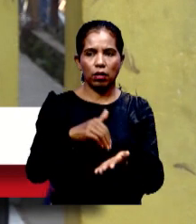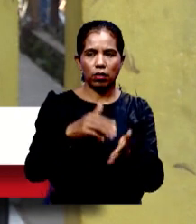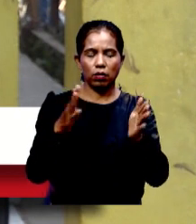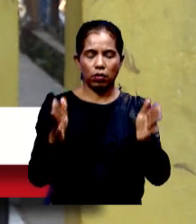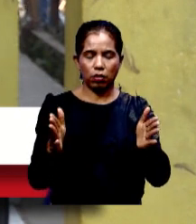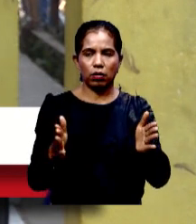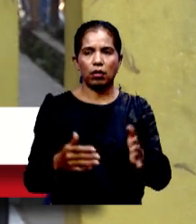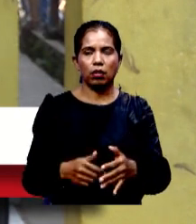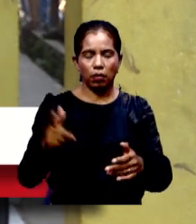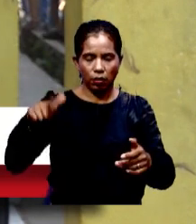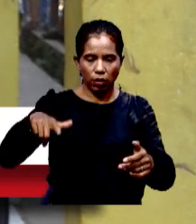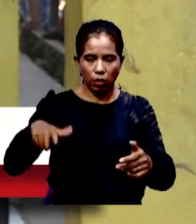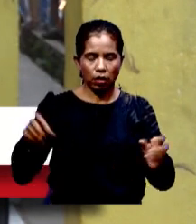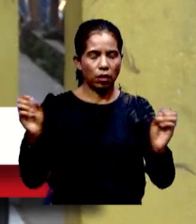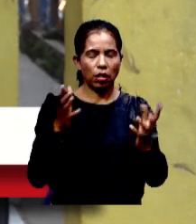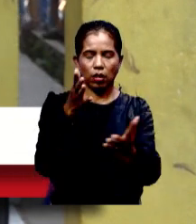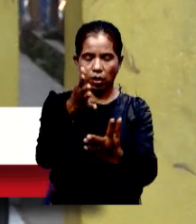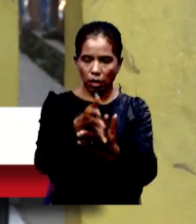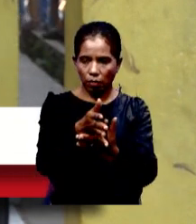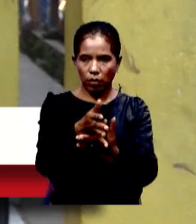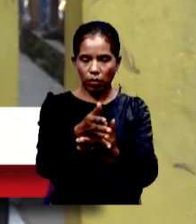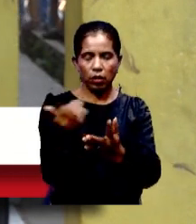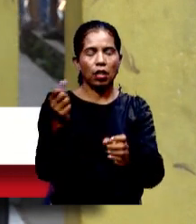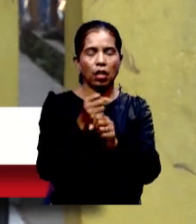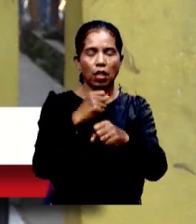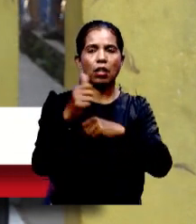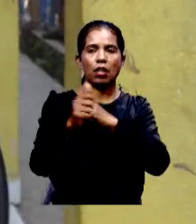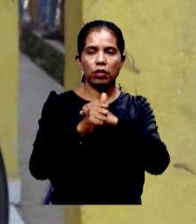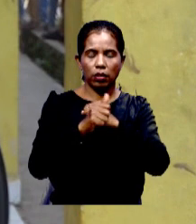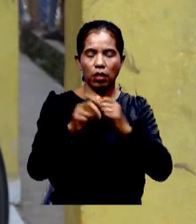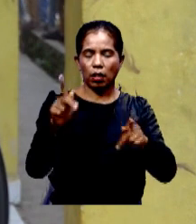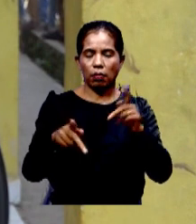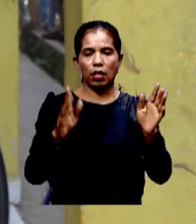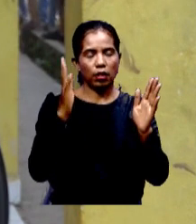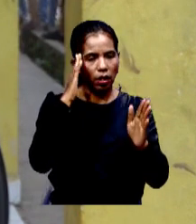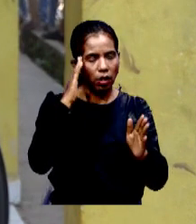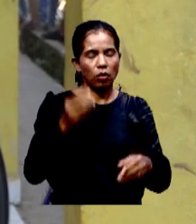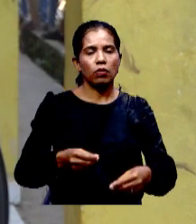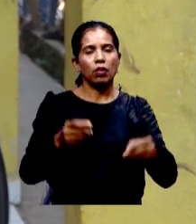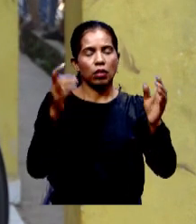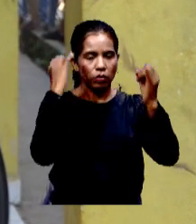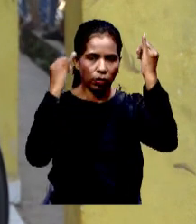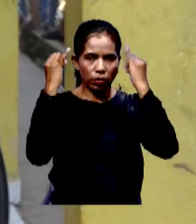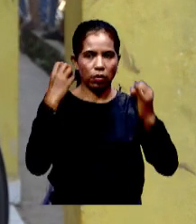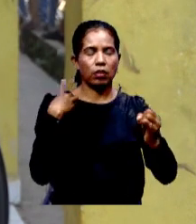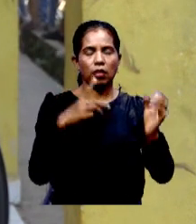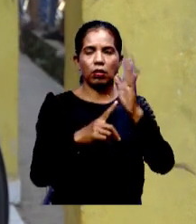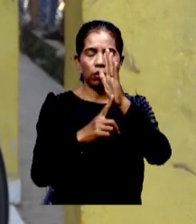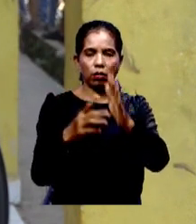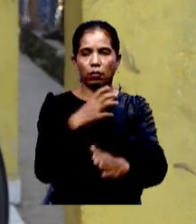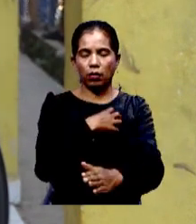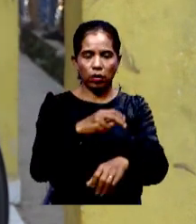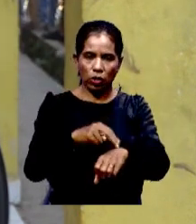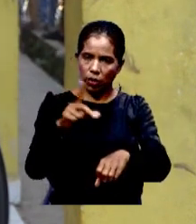tarde. Makla tami resintu maksiri ini bama kalau asam rumah komunitas ini bating ke hati ini for informasi. Pada itu bela inform oleh lais pada polisi